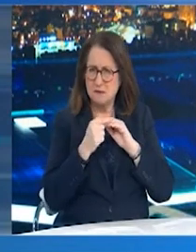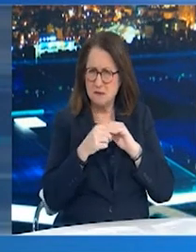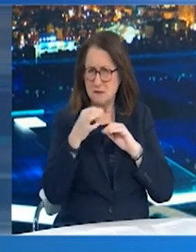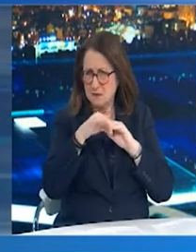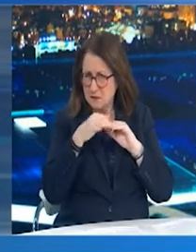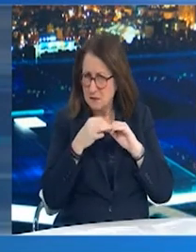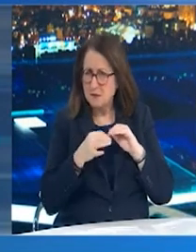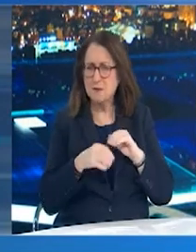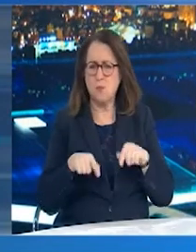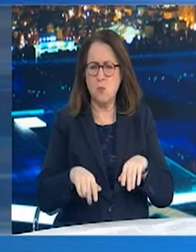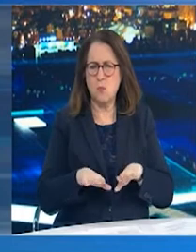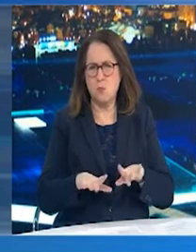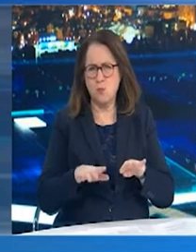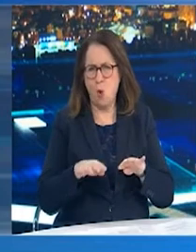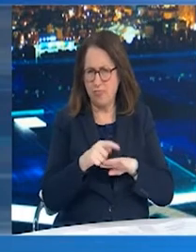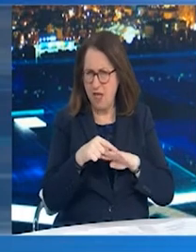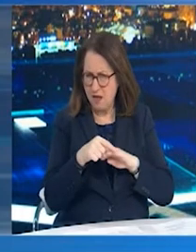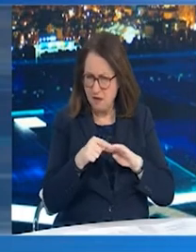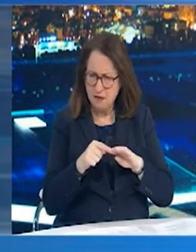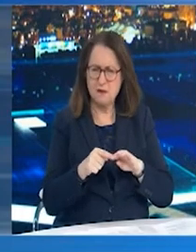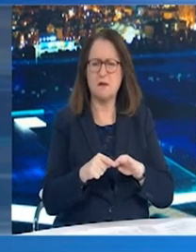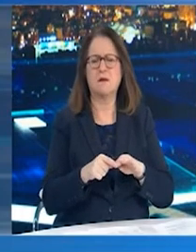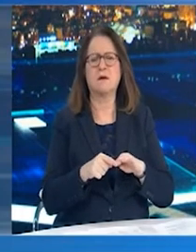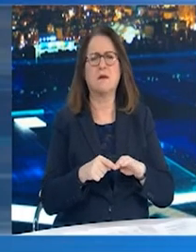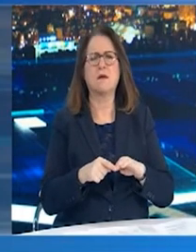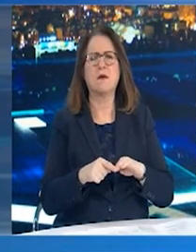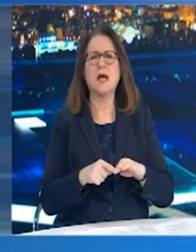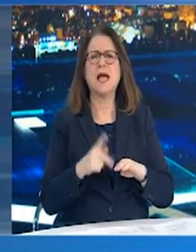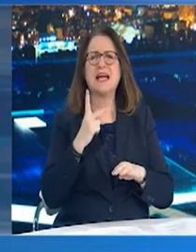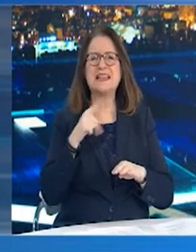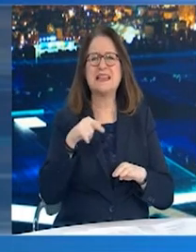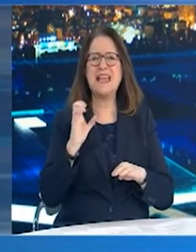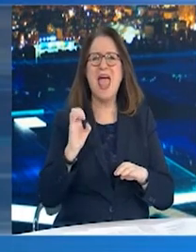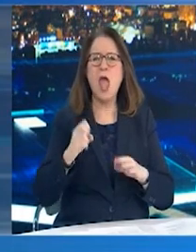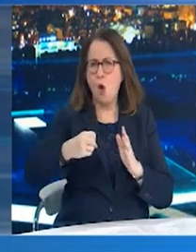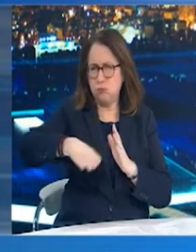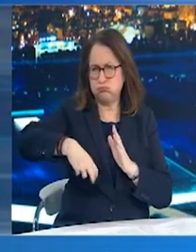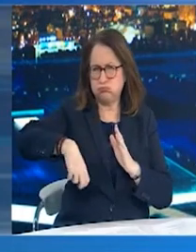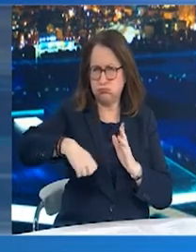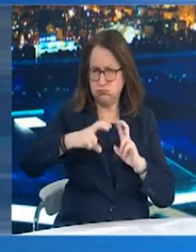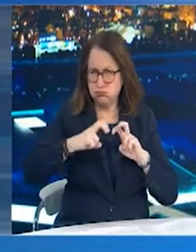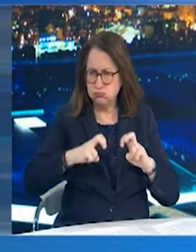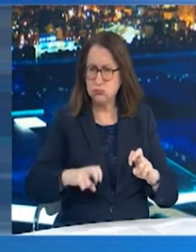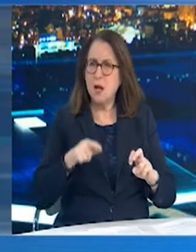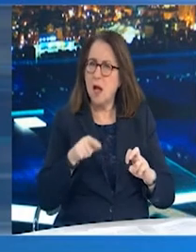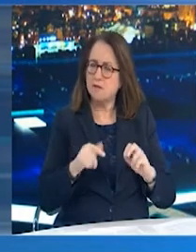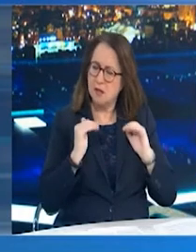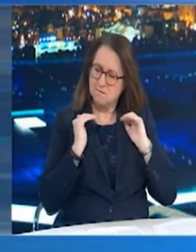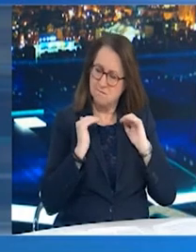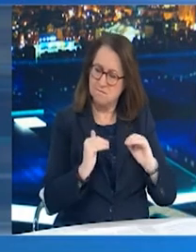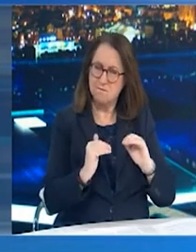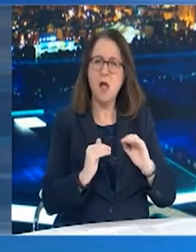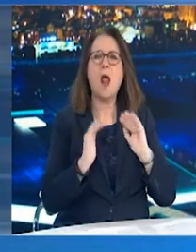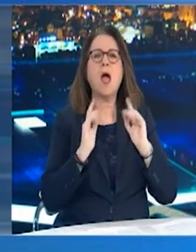μανικιούρ, πεντικιούρ, καλοπισμού νυχιών και τακτέο θα εξακολουθούν να λειτουργούν και στις κόκκινες περιοχές, πάλι φυσικά